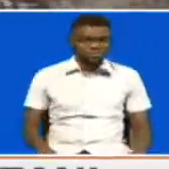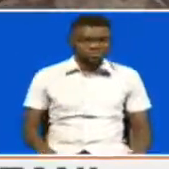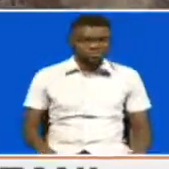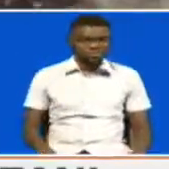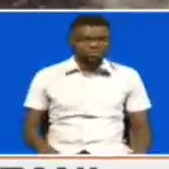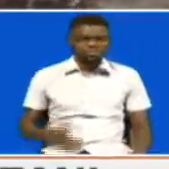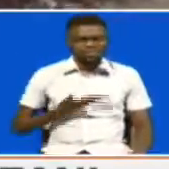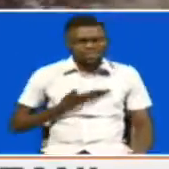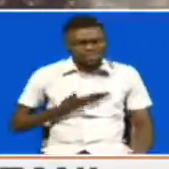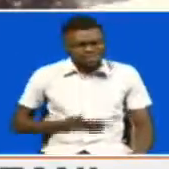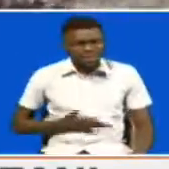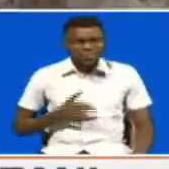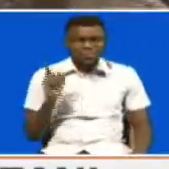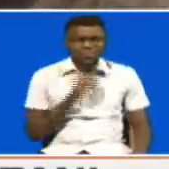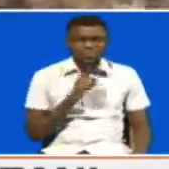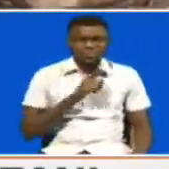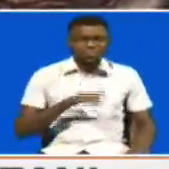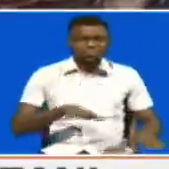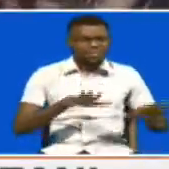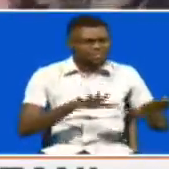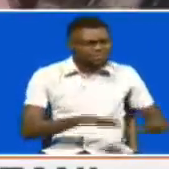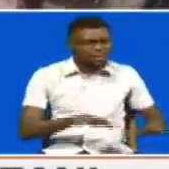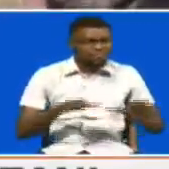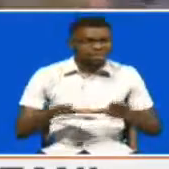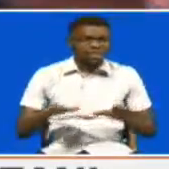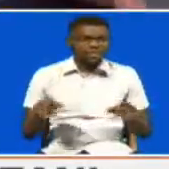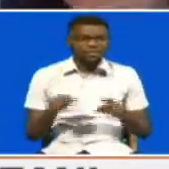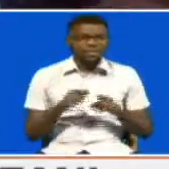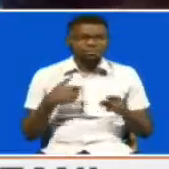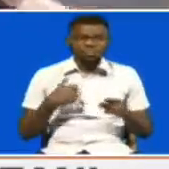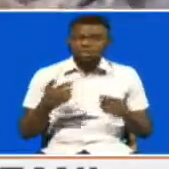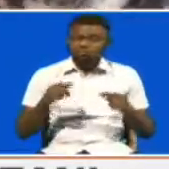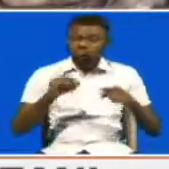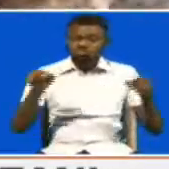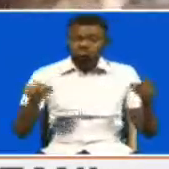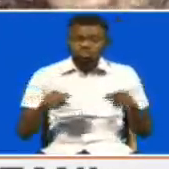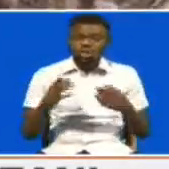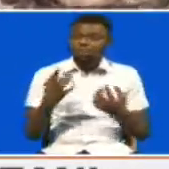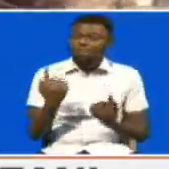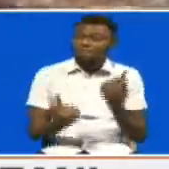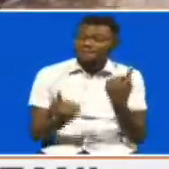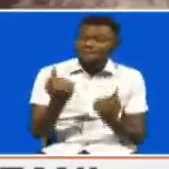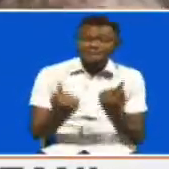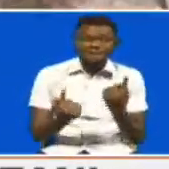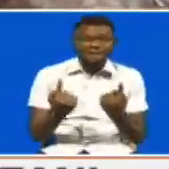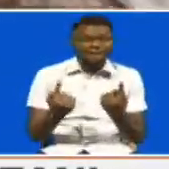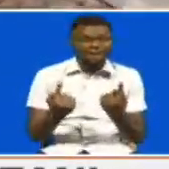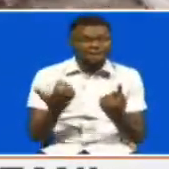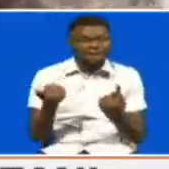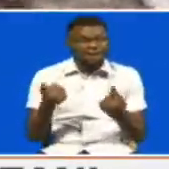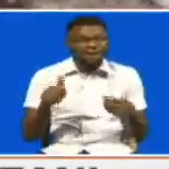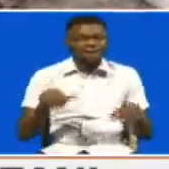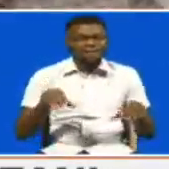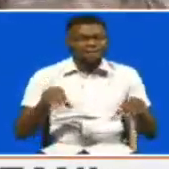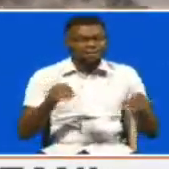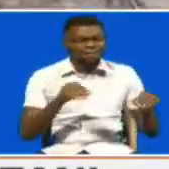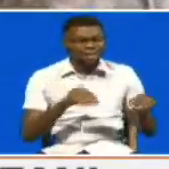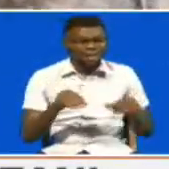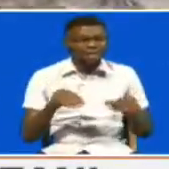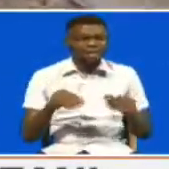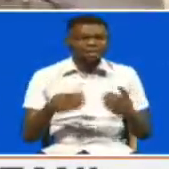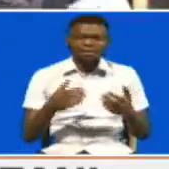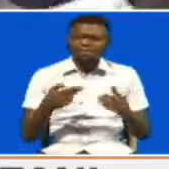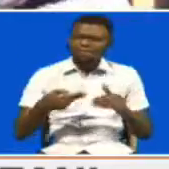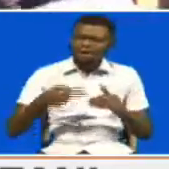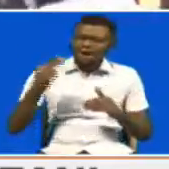Tunasikia njaa. Wamama tunaumia. Hata mimi nimebeba hapa sufuria. Unga. Bei ya unga imeshinda bei